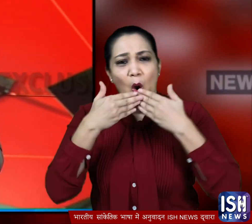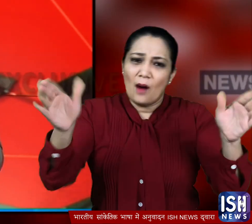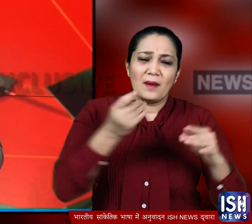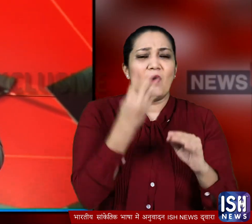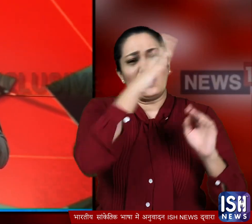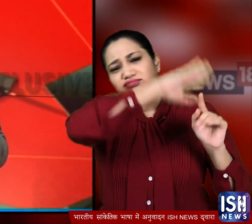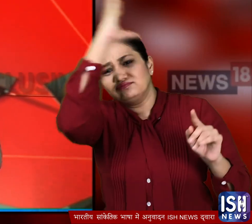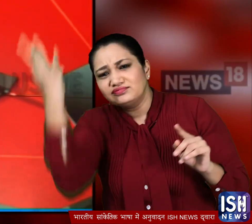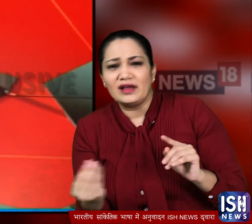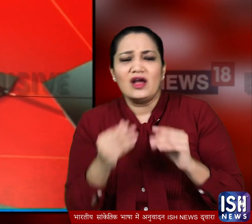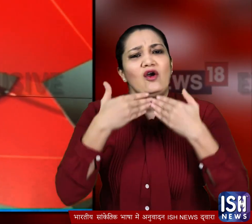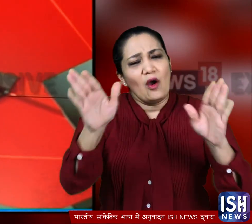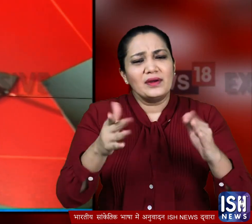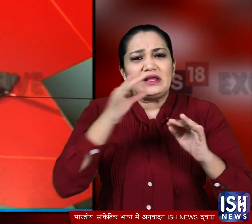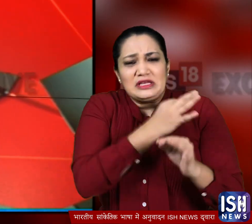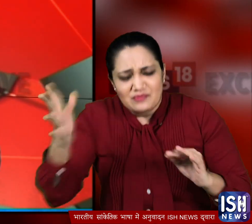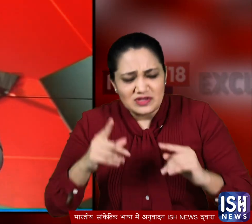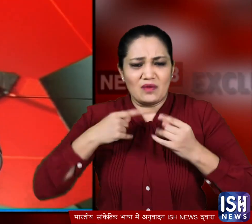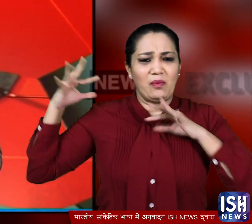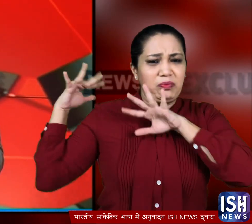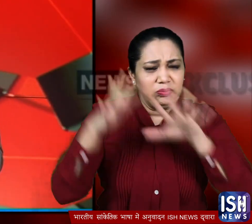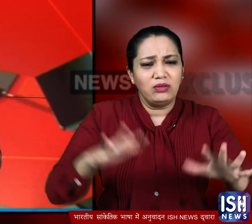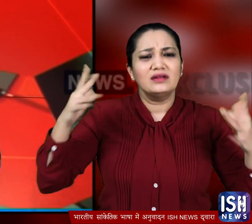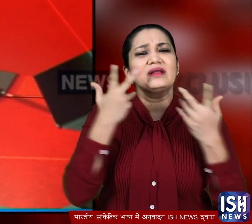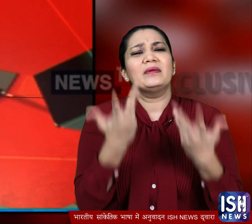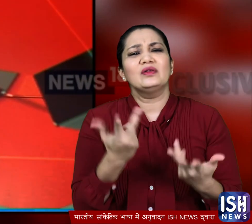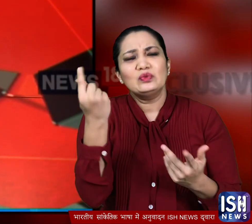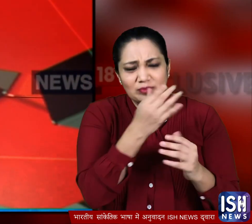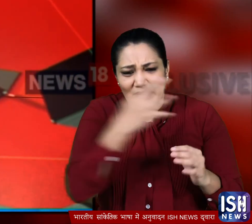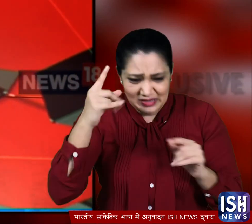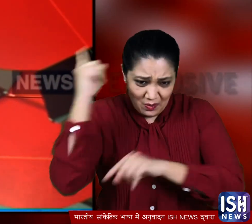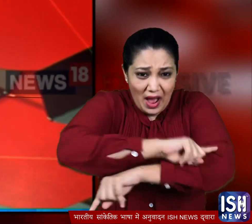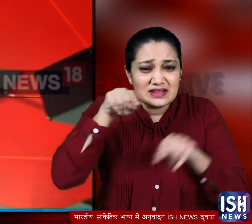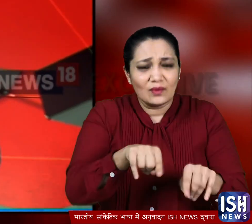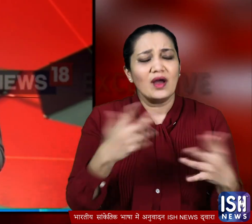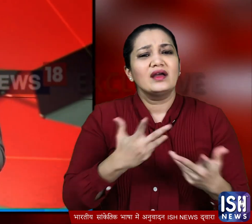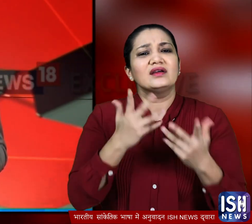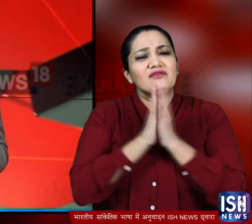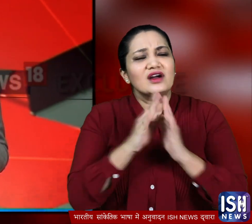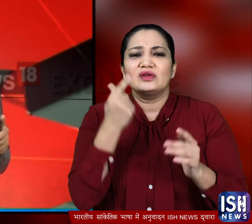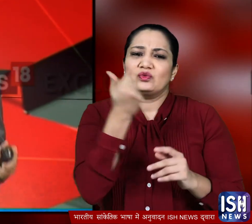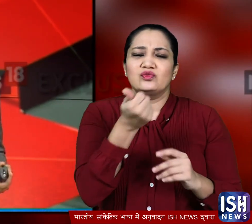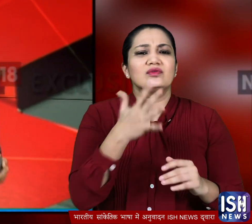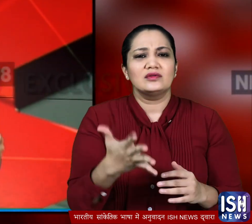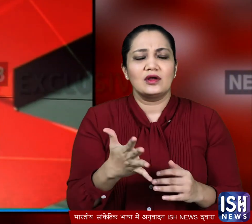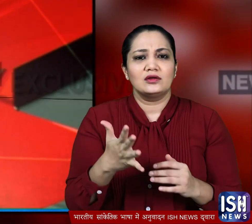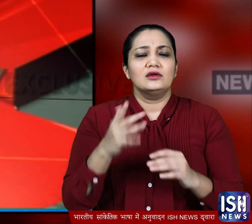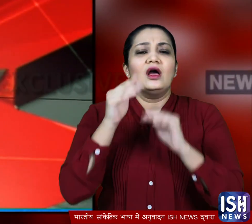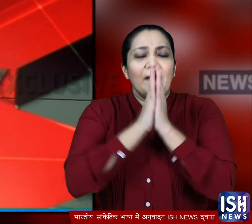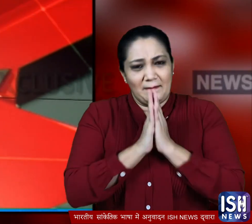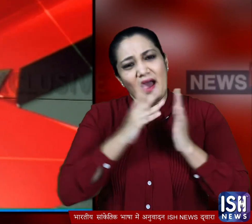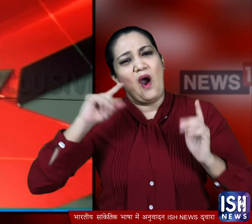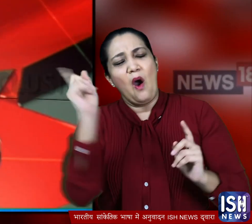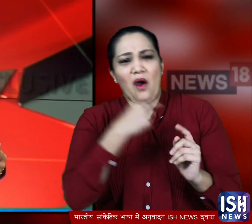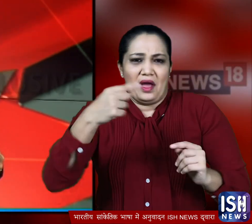ही है तो फिर किसी खास दिन पर खुद को महामारी के खतरे में झोंकना ठीक नहीं है। और श्रद्धा के हिसाब से भी ये ठीक नहीं, क्योंकि भगवान तो